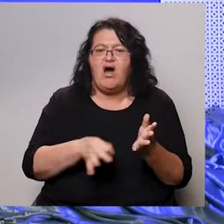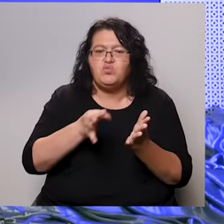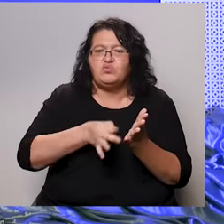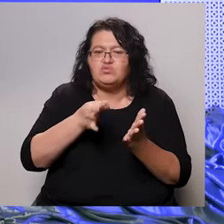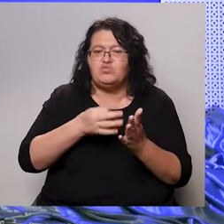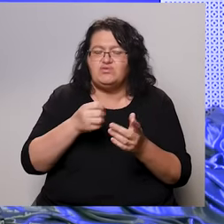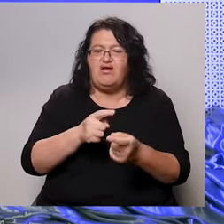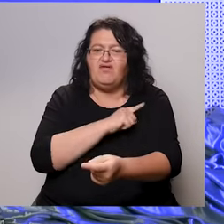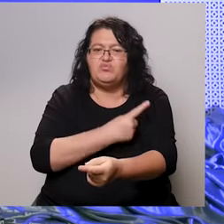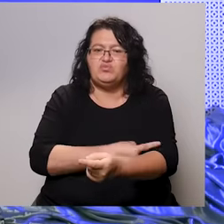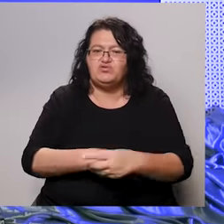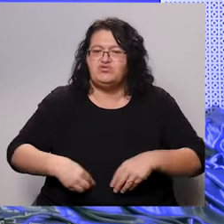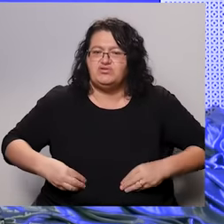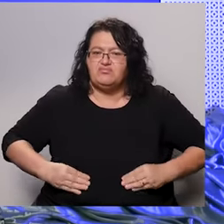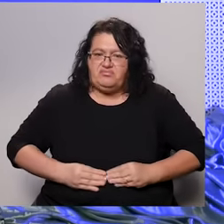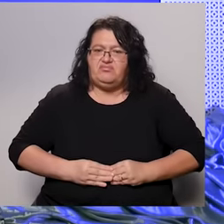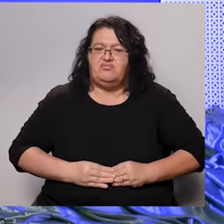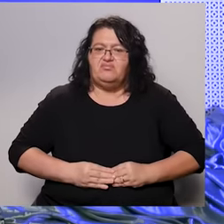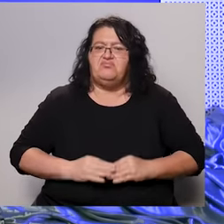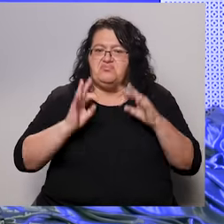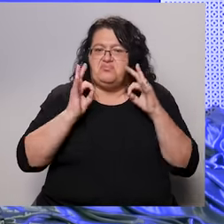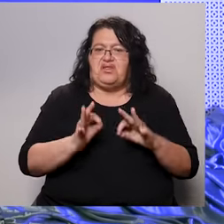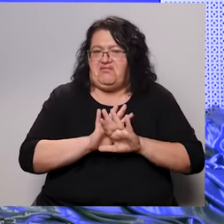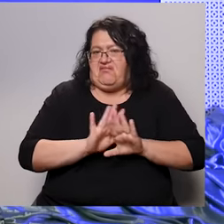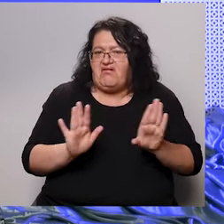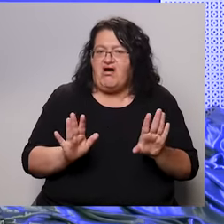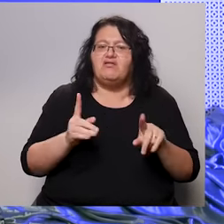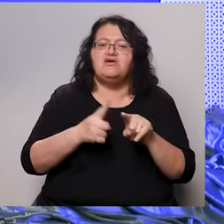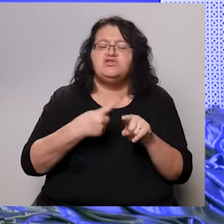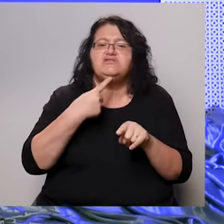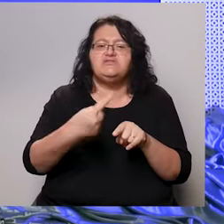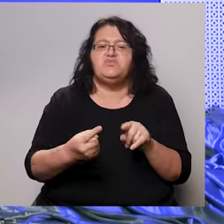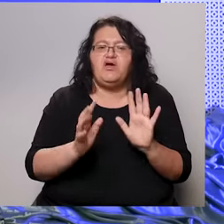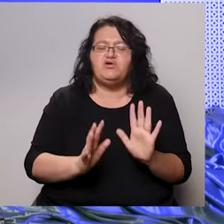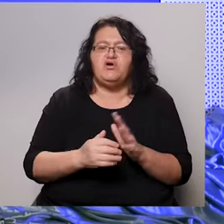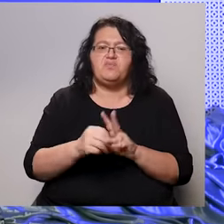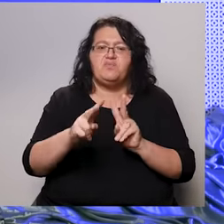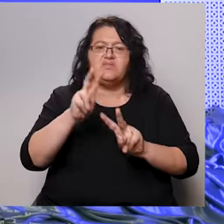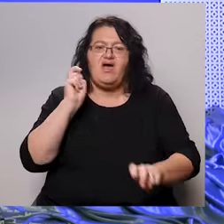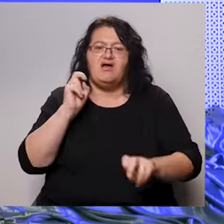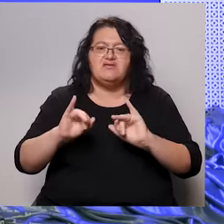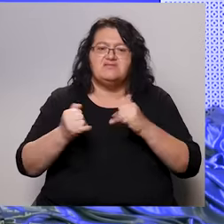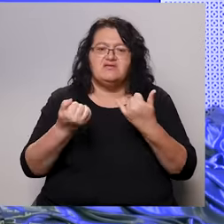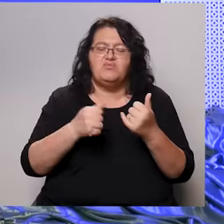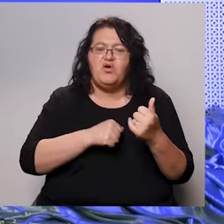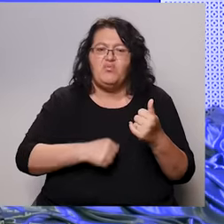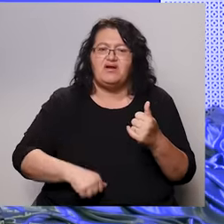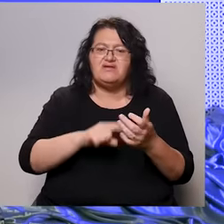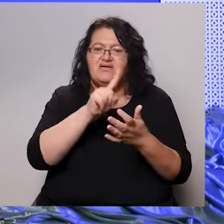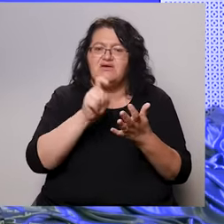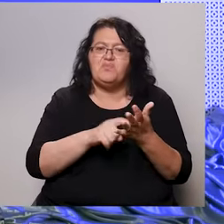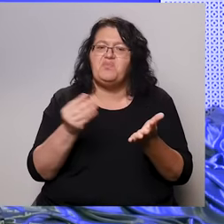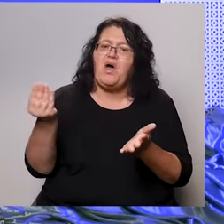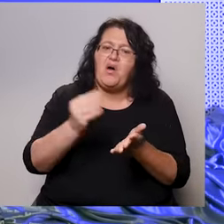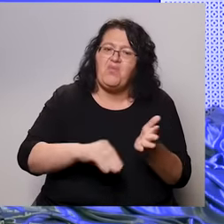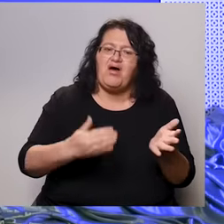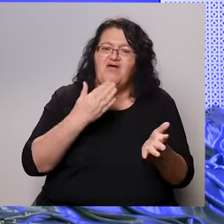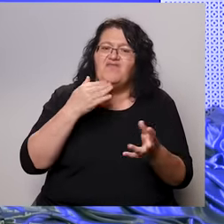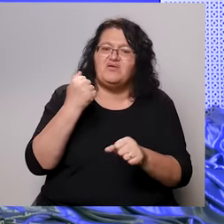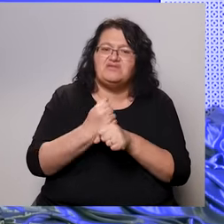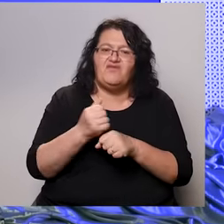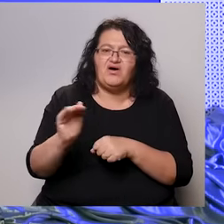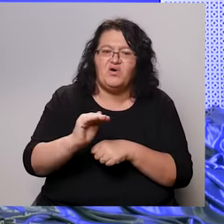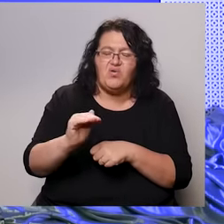cusut mușchii foarte bine, totul a ieșit bine. Și el spunea în felul următor, înainte să se întâmple operația, m-a întrebat pe mine dacă mai vreau să mai avem